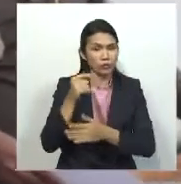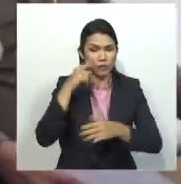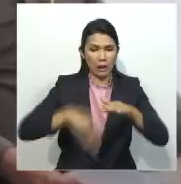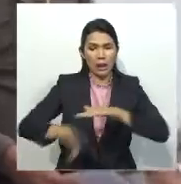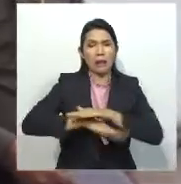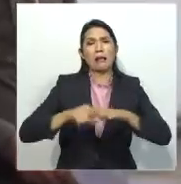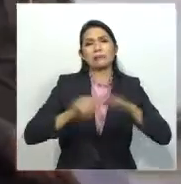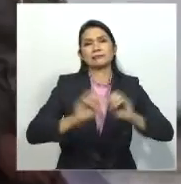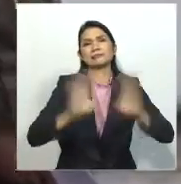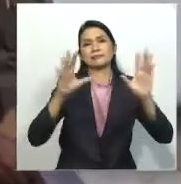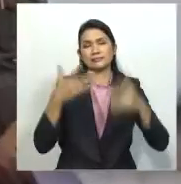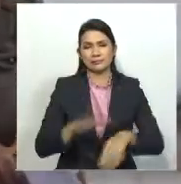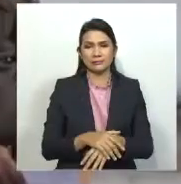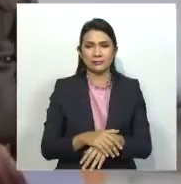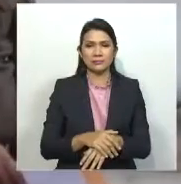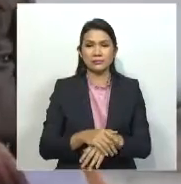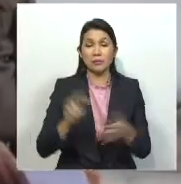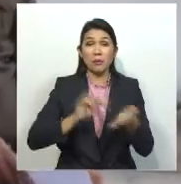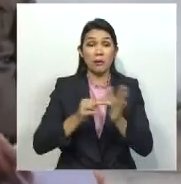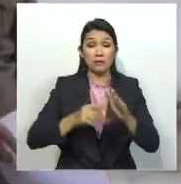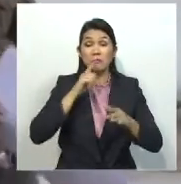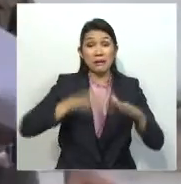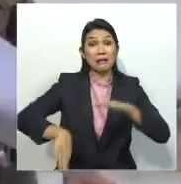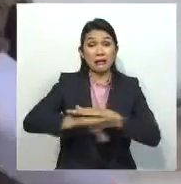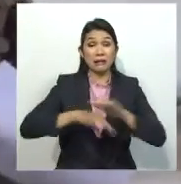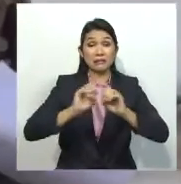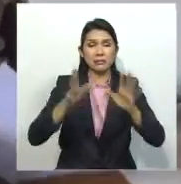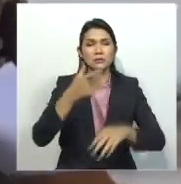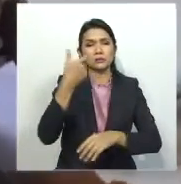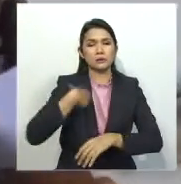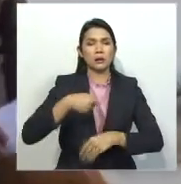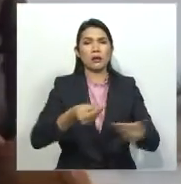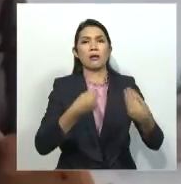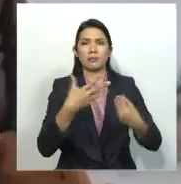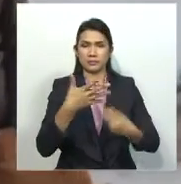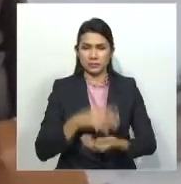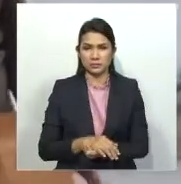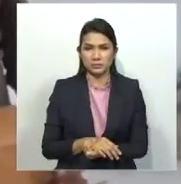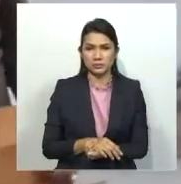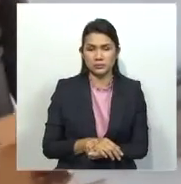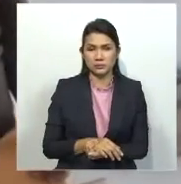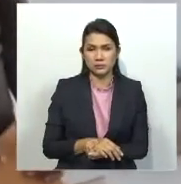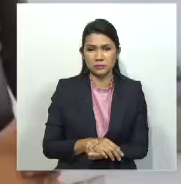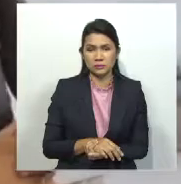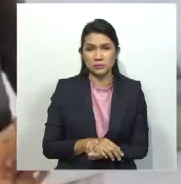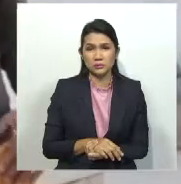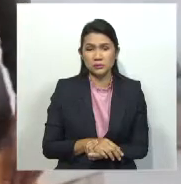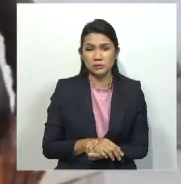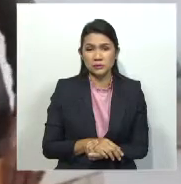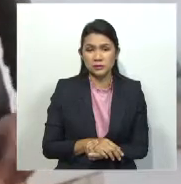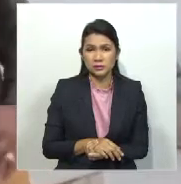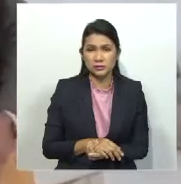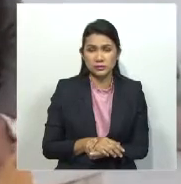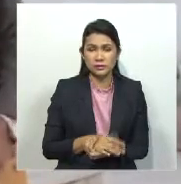นนะถ้างั้นท่านคงไม่ให ้ท่านเหตุการณ์เกิดขึ้นมาตลอดเนี่ยไม่ทราบว่าท่านมีนโยบาย